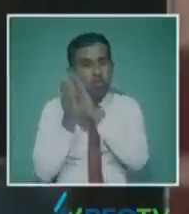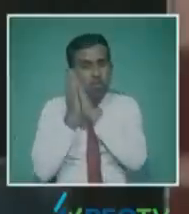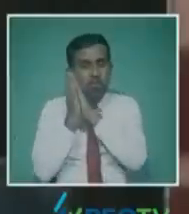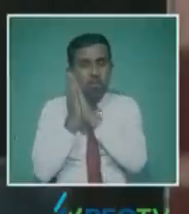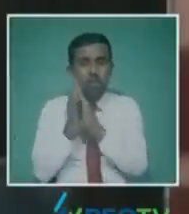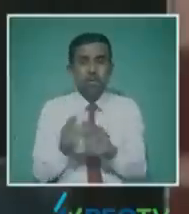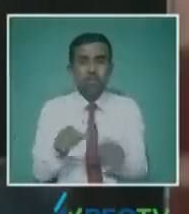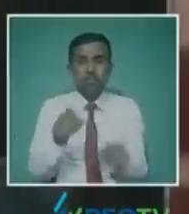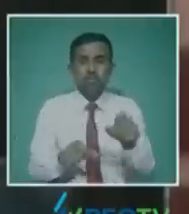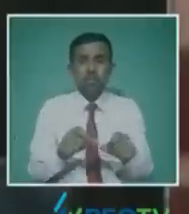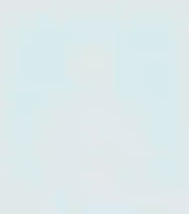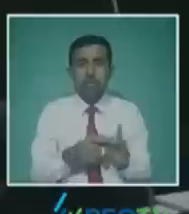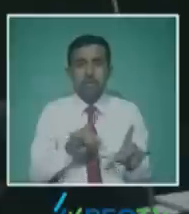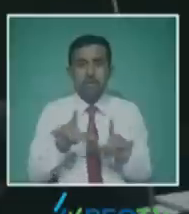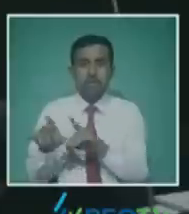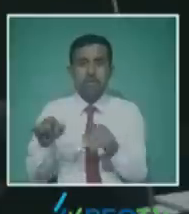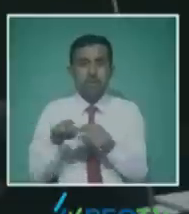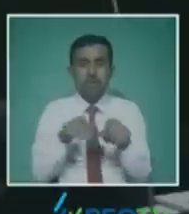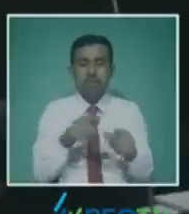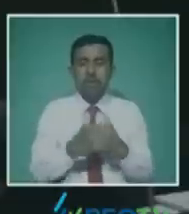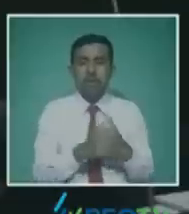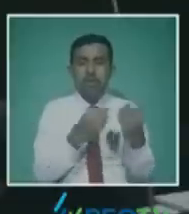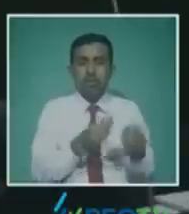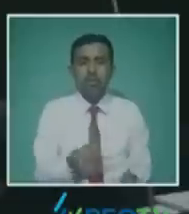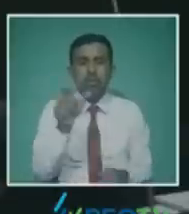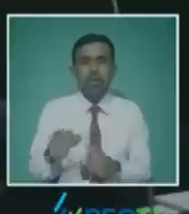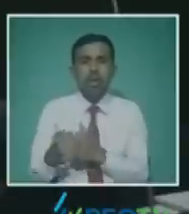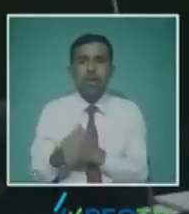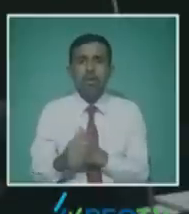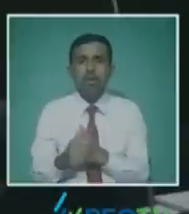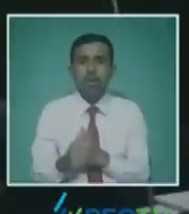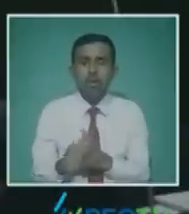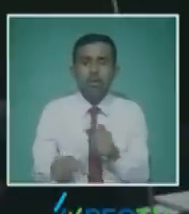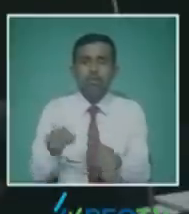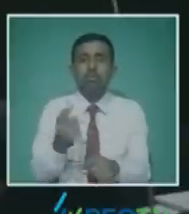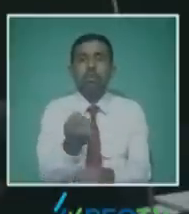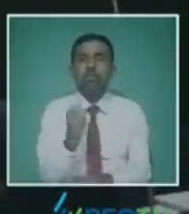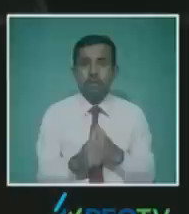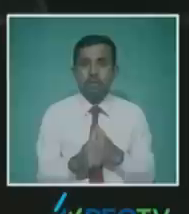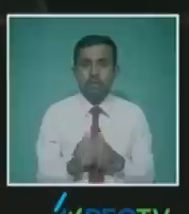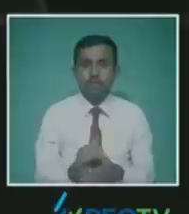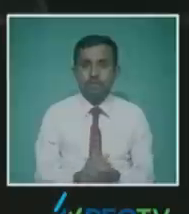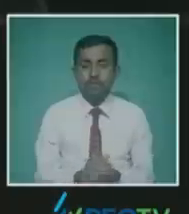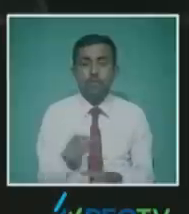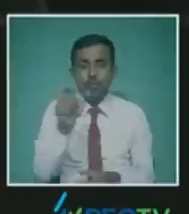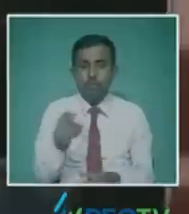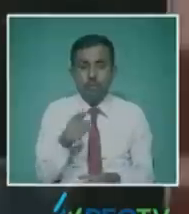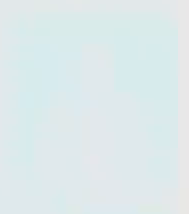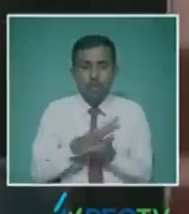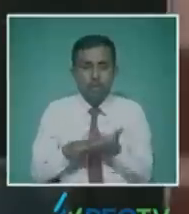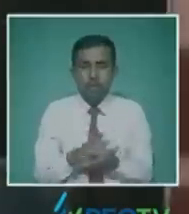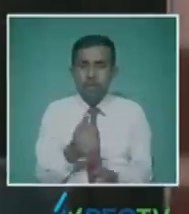පාරිභෝගික අධිකාරියේ මේක පල්ලහැට ගේන්න කියලා. නිෂ්පාදක විනාශ කරලා තමුන්නාන්සි හදන්න යන පාරිභෝගික මිල මොකද්ද? ඒක මිලක්ද? ඔබතුමාට පැහැදිලි කරන්න